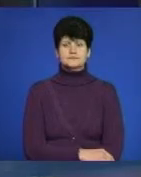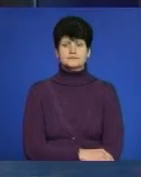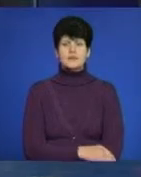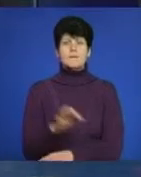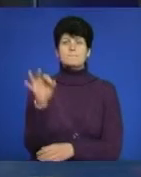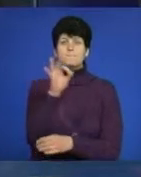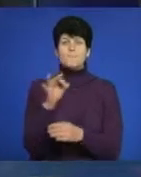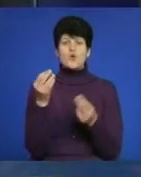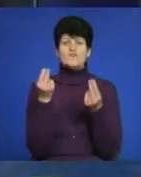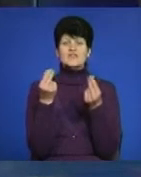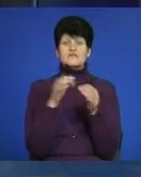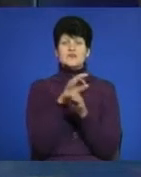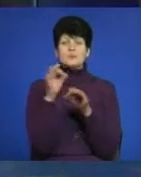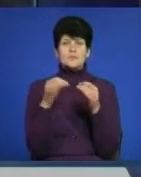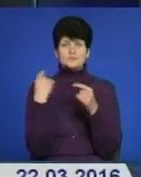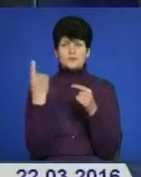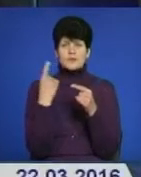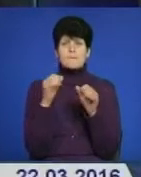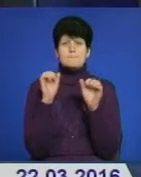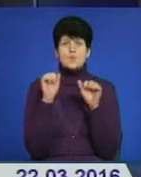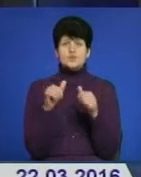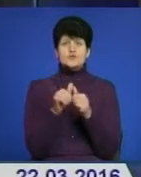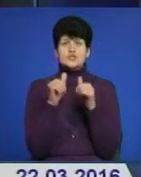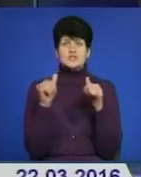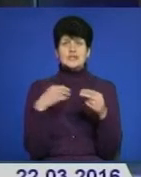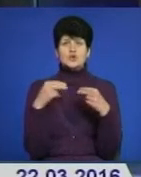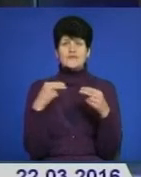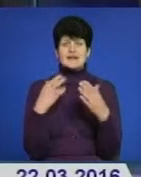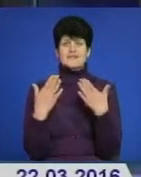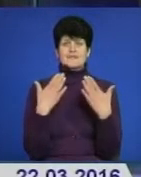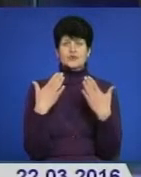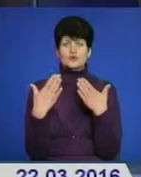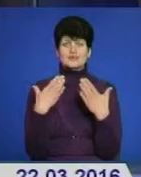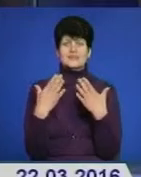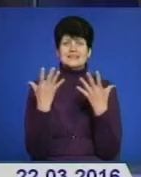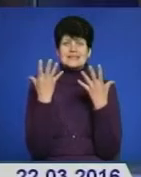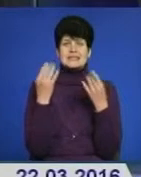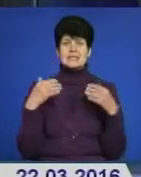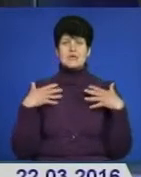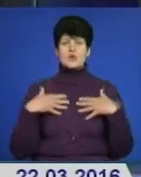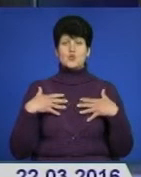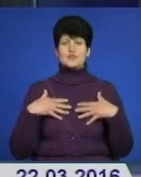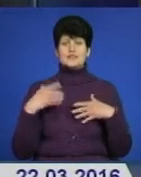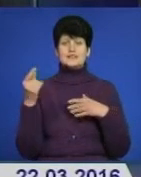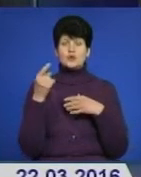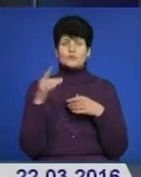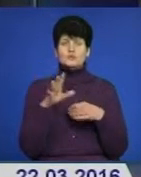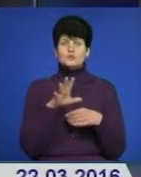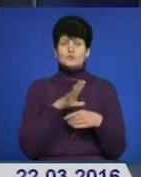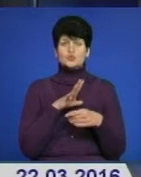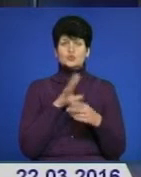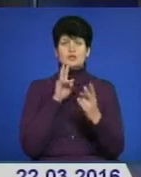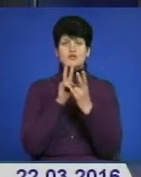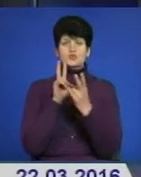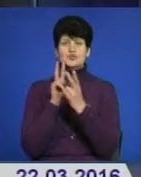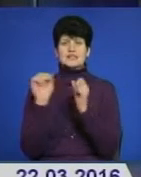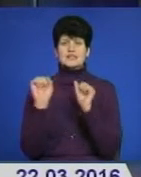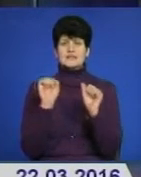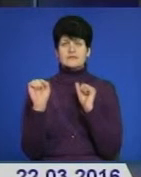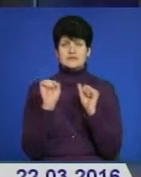Про фінансування проєктів в області, можливе розширення торговельних відносин та Дні Грузії у Тернополі йшлося на зустрічі керівництва